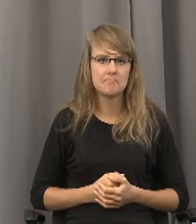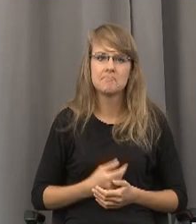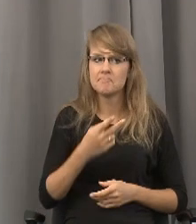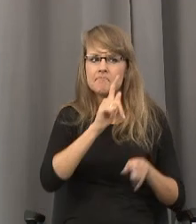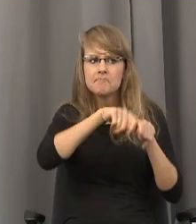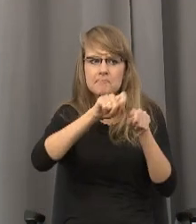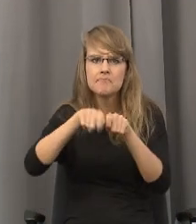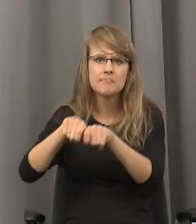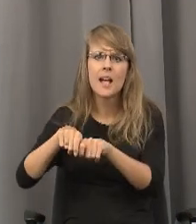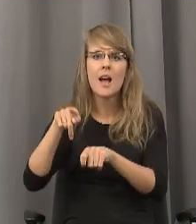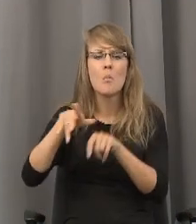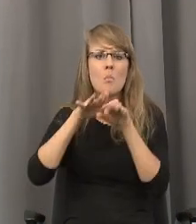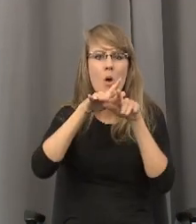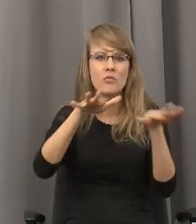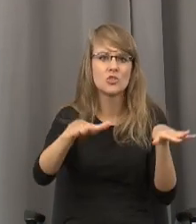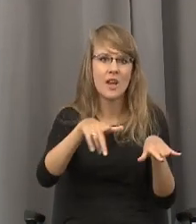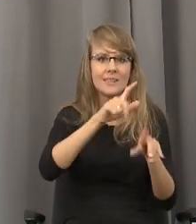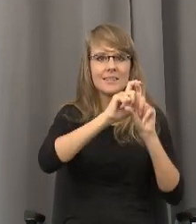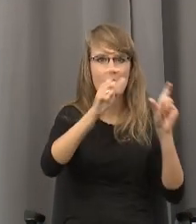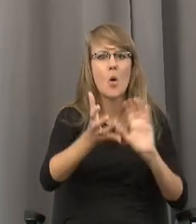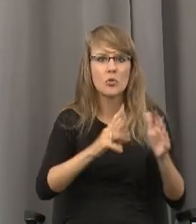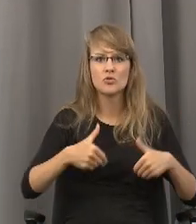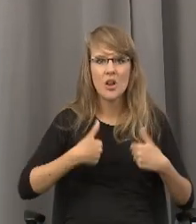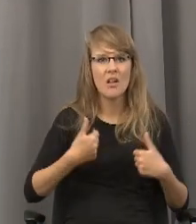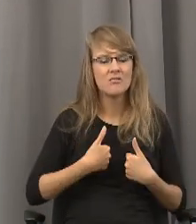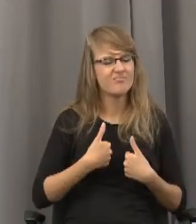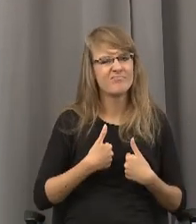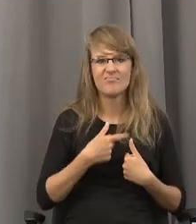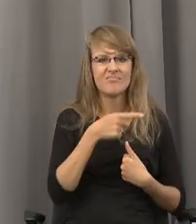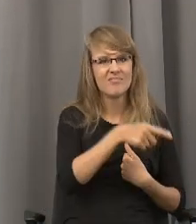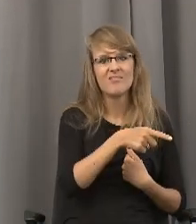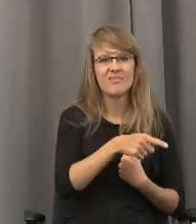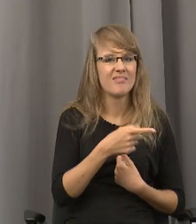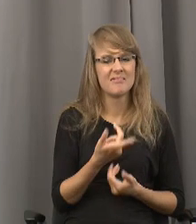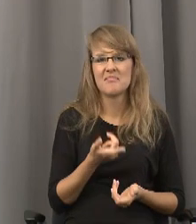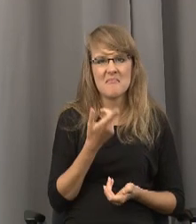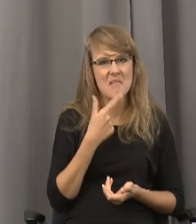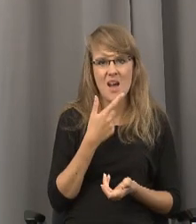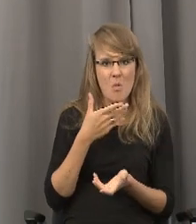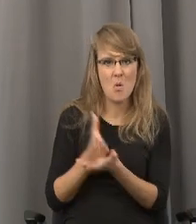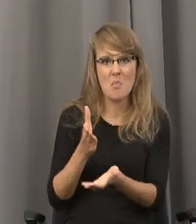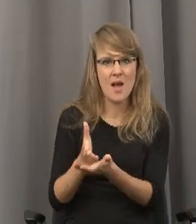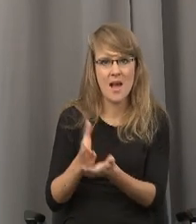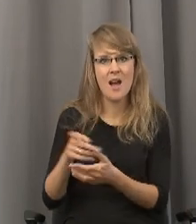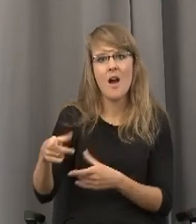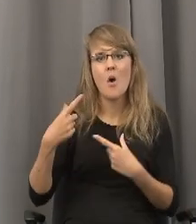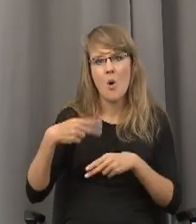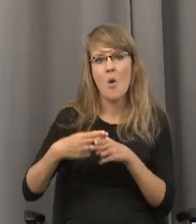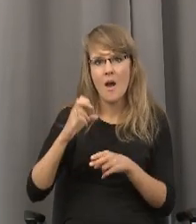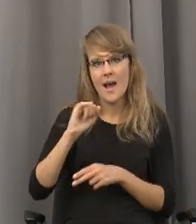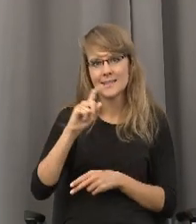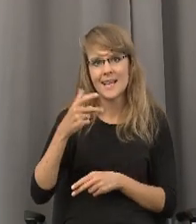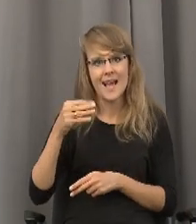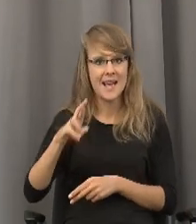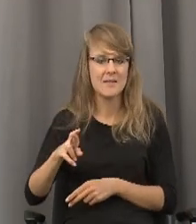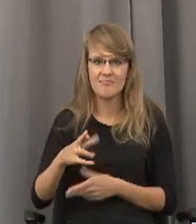powszechny system opieki zdrowotnej nie rozwiązuje w ocenie Najwyższej Izby Kontroli problemów zdrowotnych ludzi z chorobą Alzheimera i ich